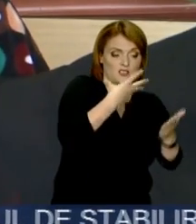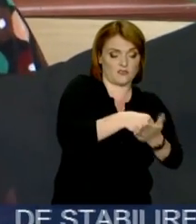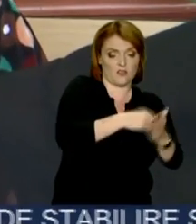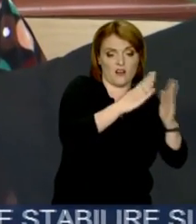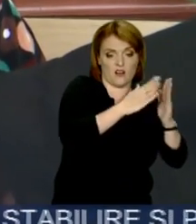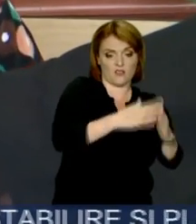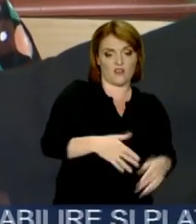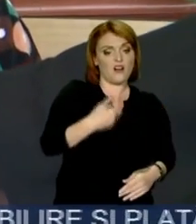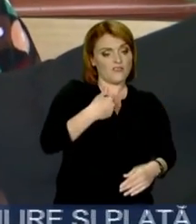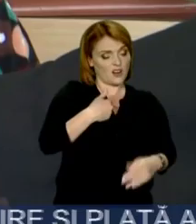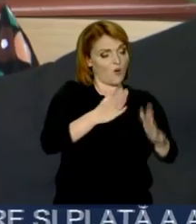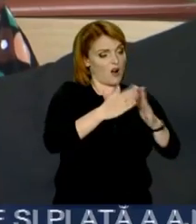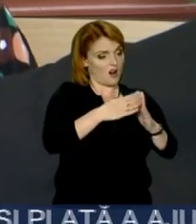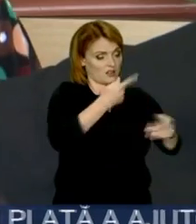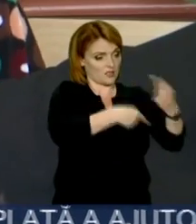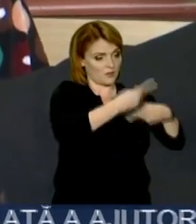Acasă vreau.